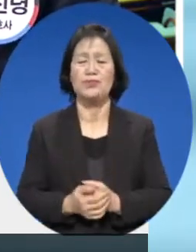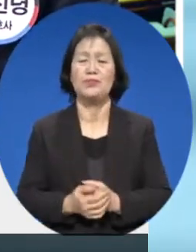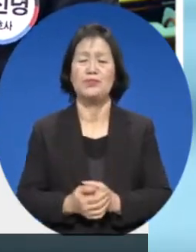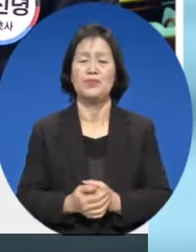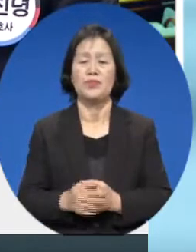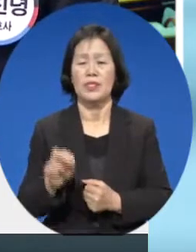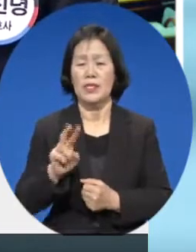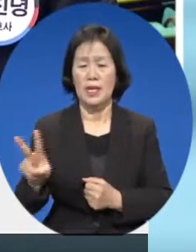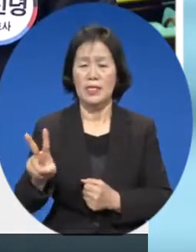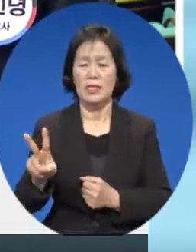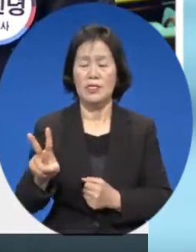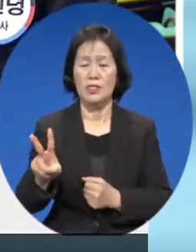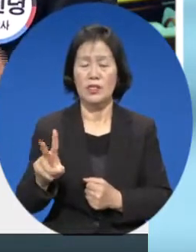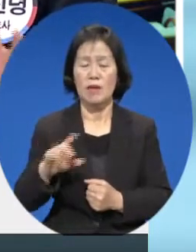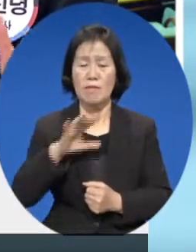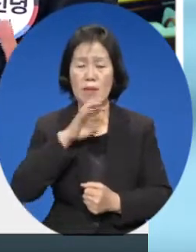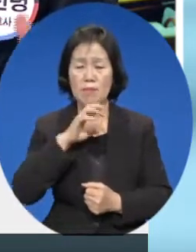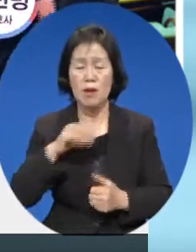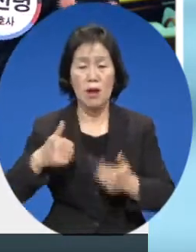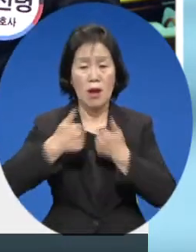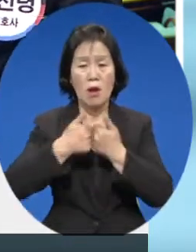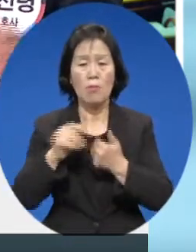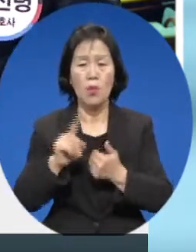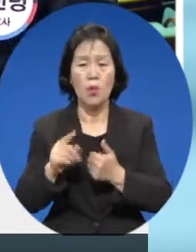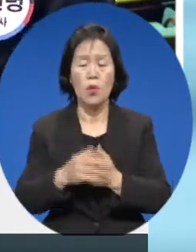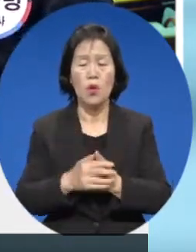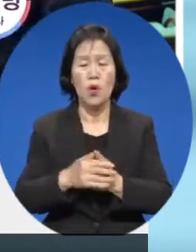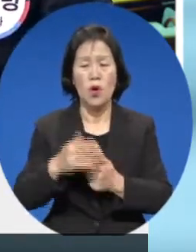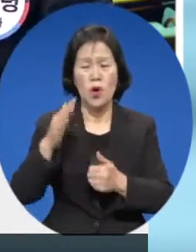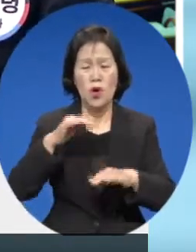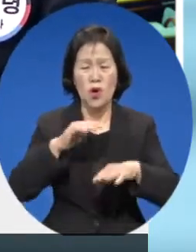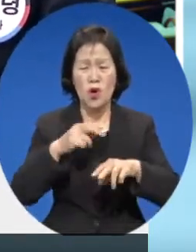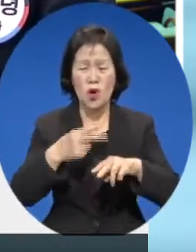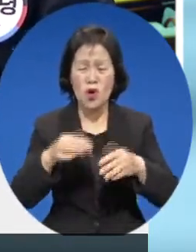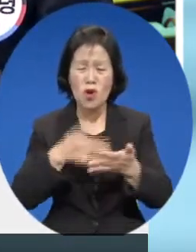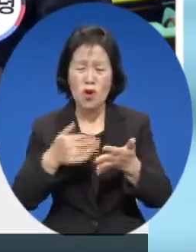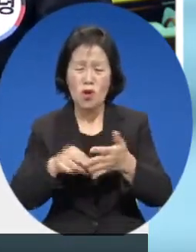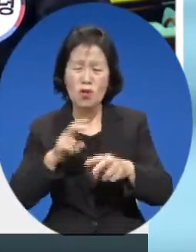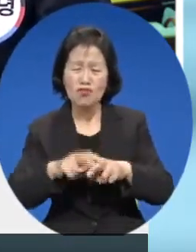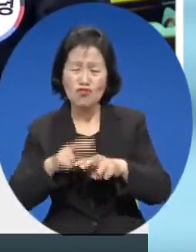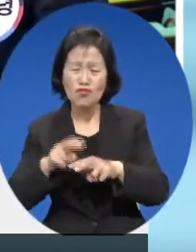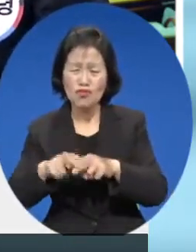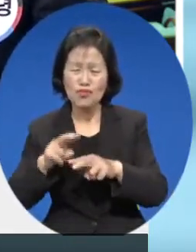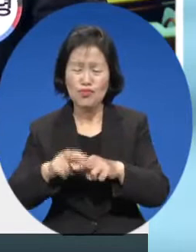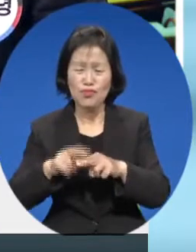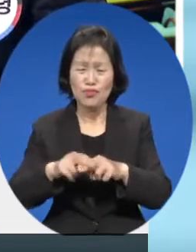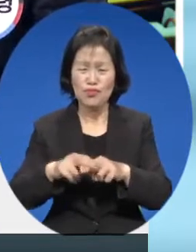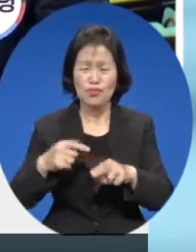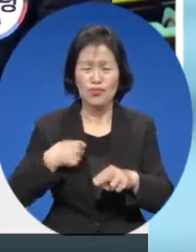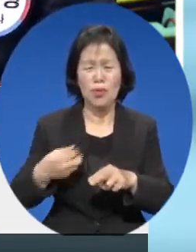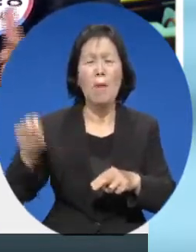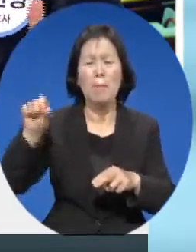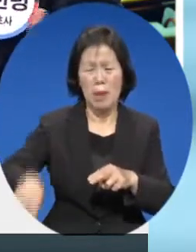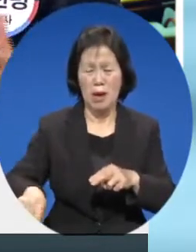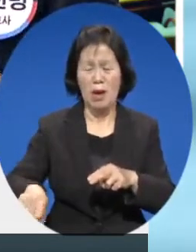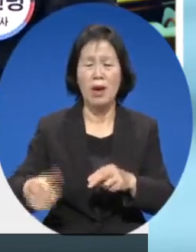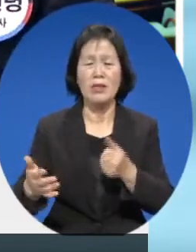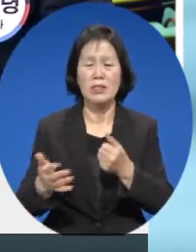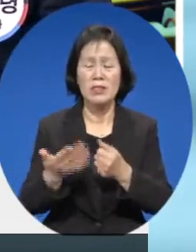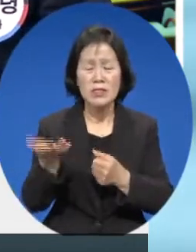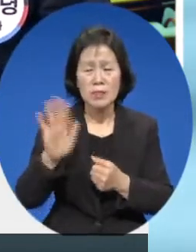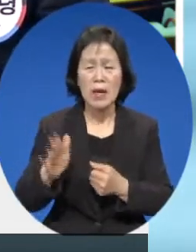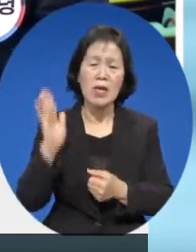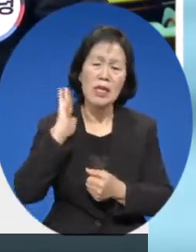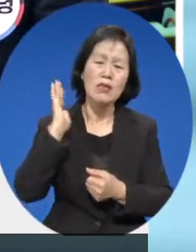야당 측의 써 지금 반발하는 것은 좋다 머릿수 도로 밀어 붙이는 것을 우리는 감당을 할 수가 하기는 어렵다 그렇지만 대통령께서